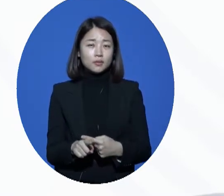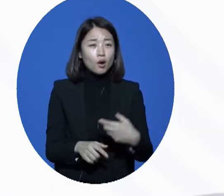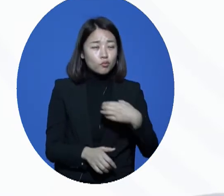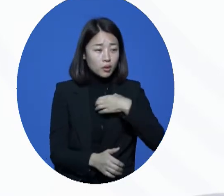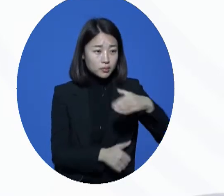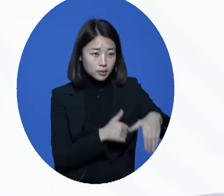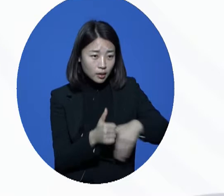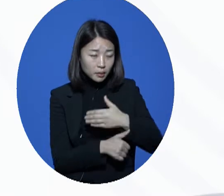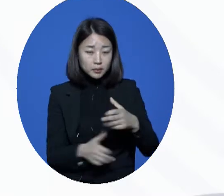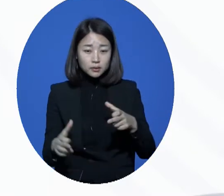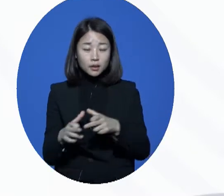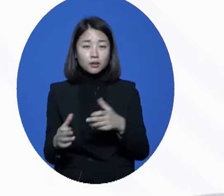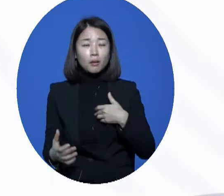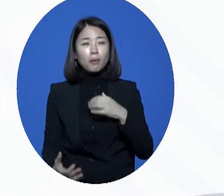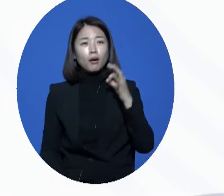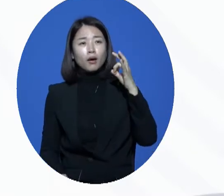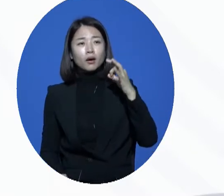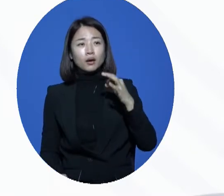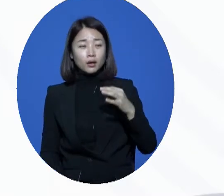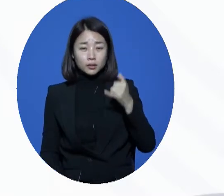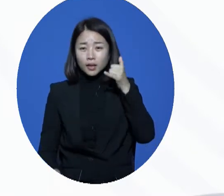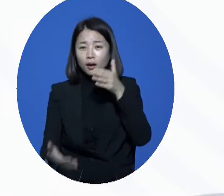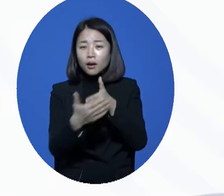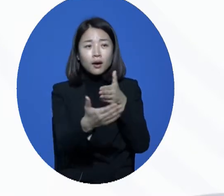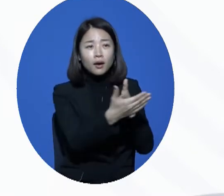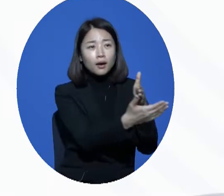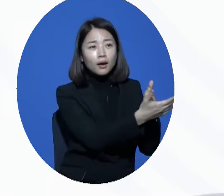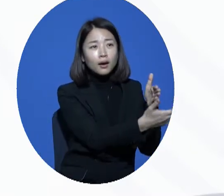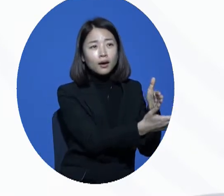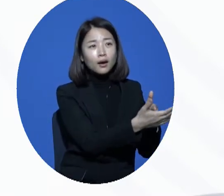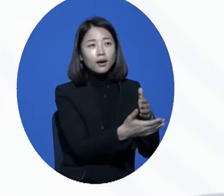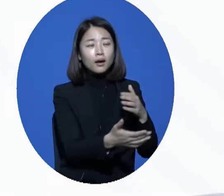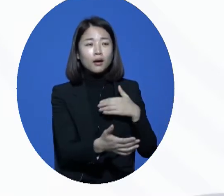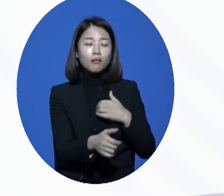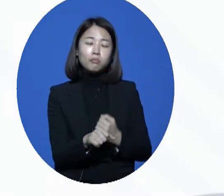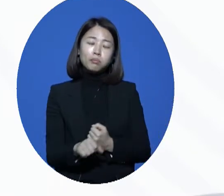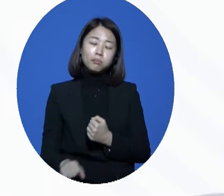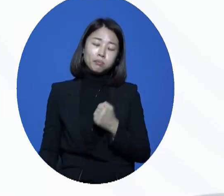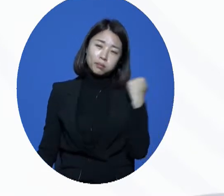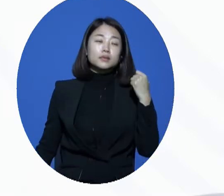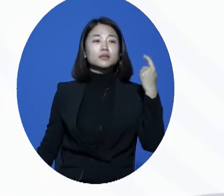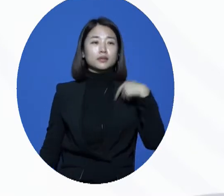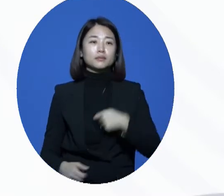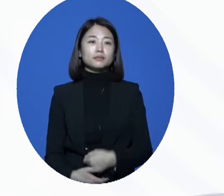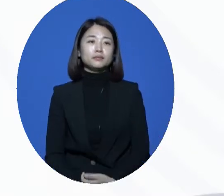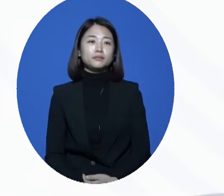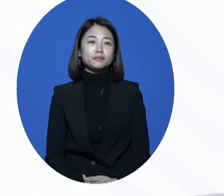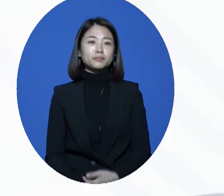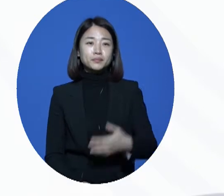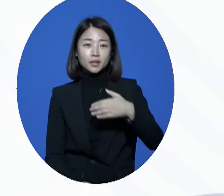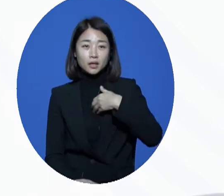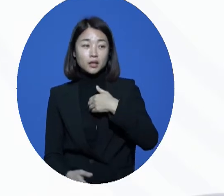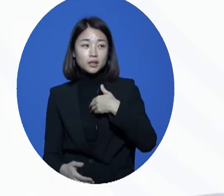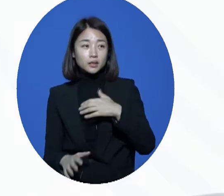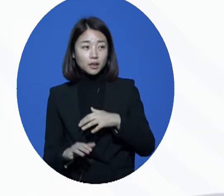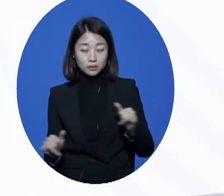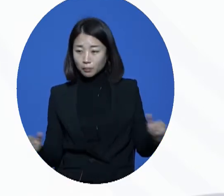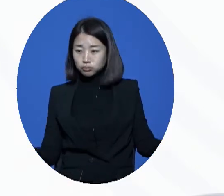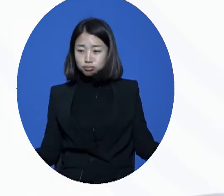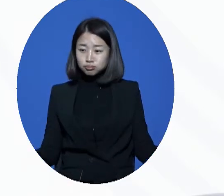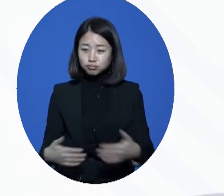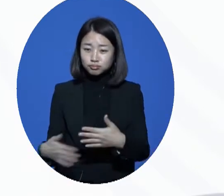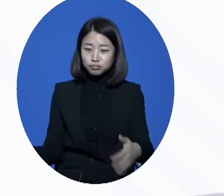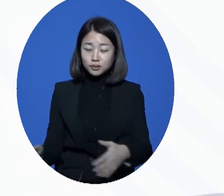때 나는 아무것도 할 수 없었고 연락이 안 되는 상황에서 무기력함과 자괴감을 느꼈단 말이야. 내 주위에는 아무것도